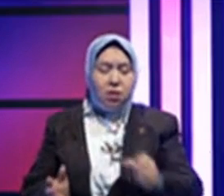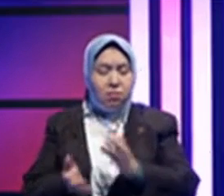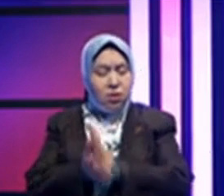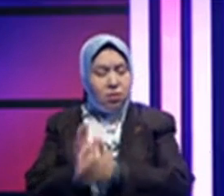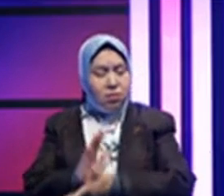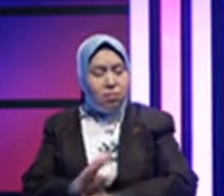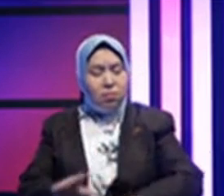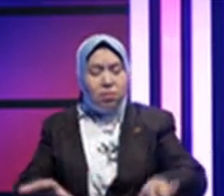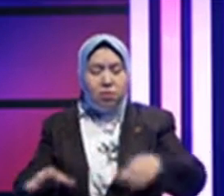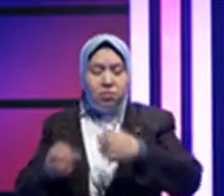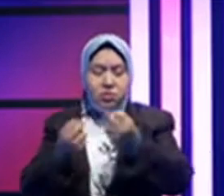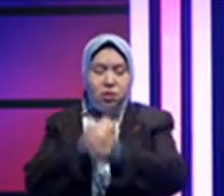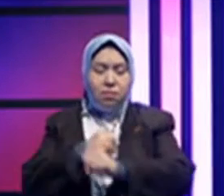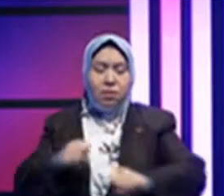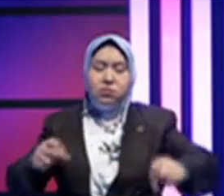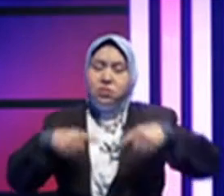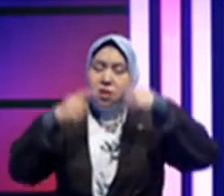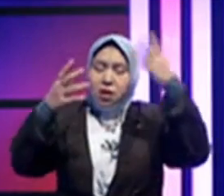يمهدون.